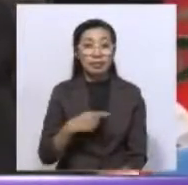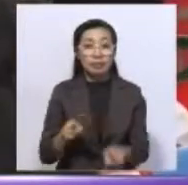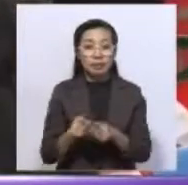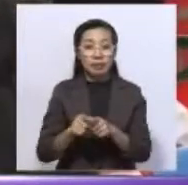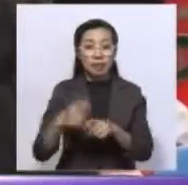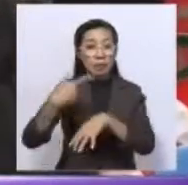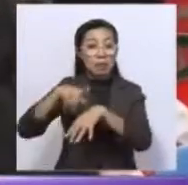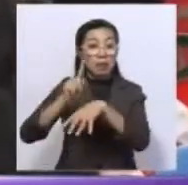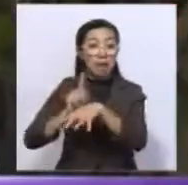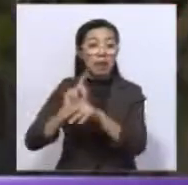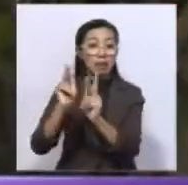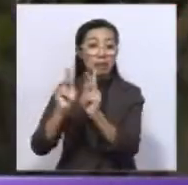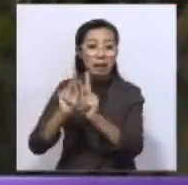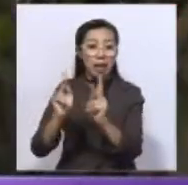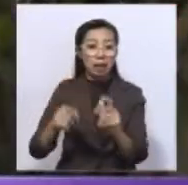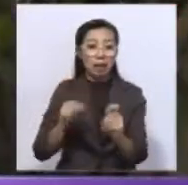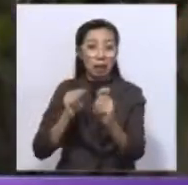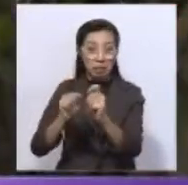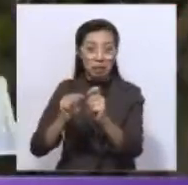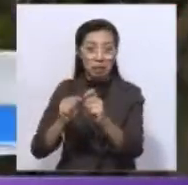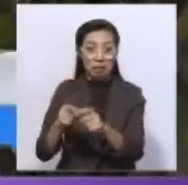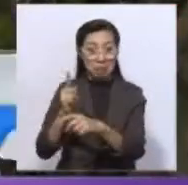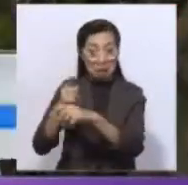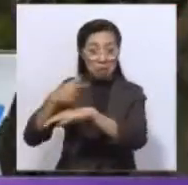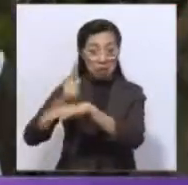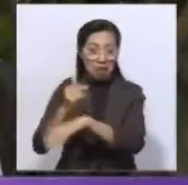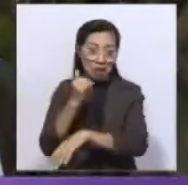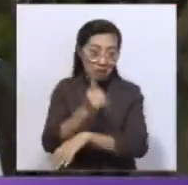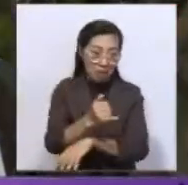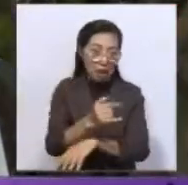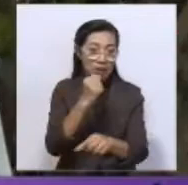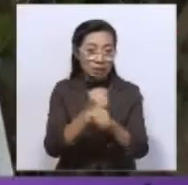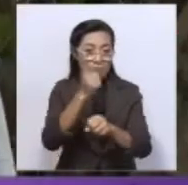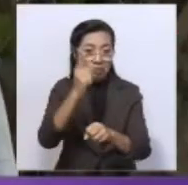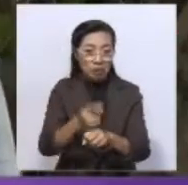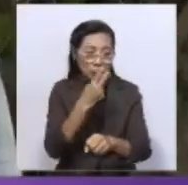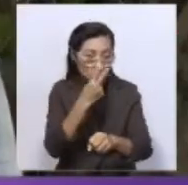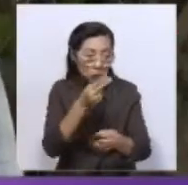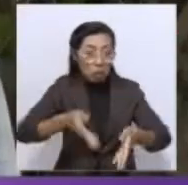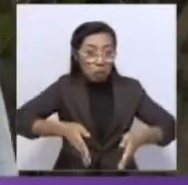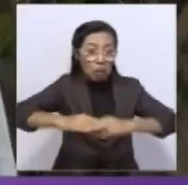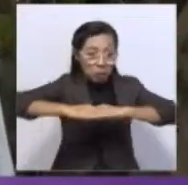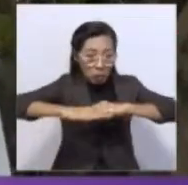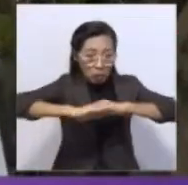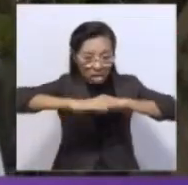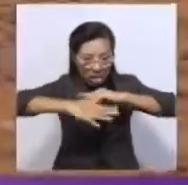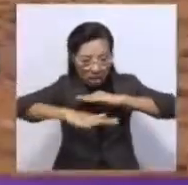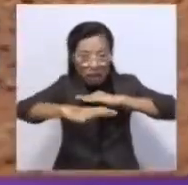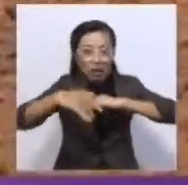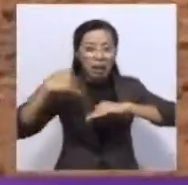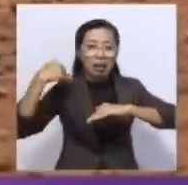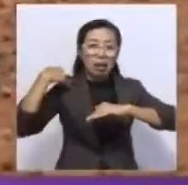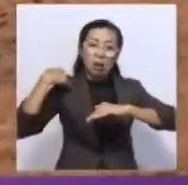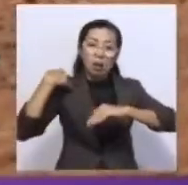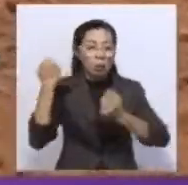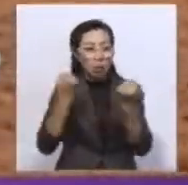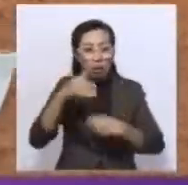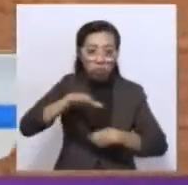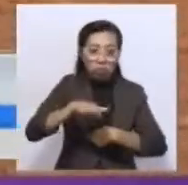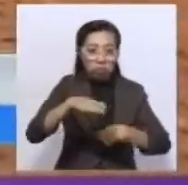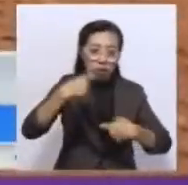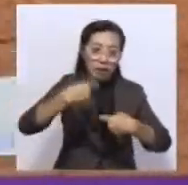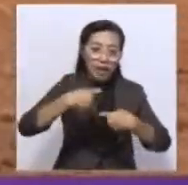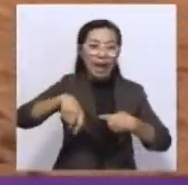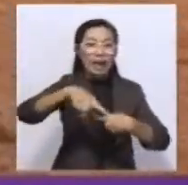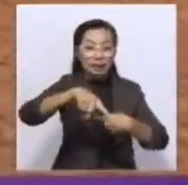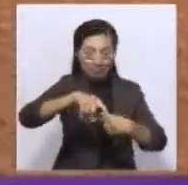อำเภอกระดุมมาเห็นด้วยตัวเองนะครับว่าหนึ่งละถนนหนทางเป็นหลุมเป็นบ่อการสัญจรไปมาบ่สะดวกจังซี่